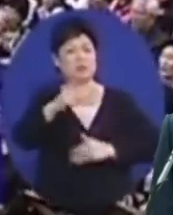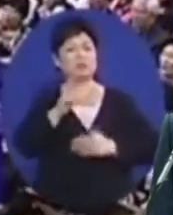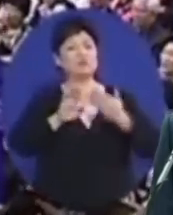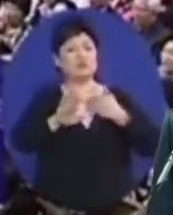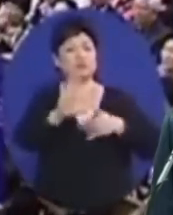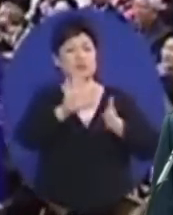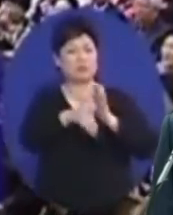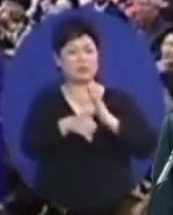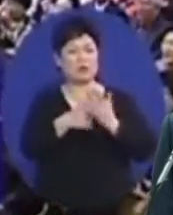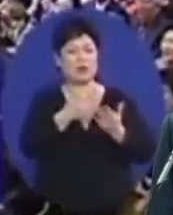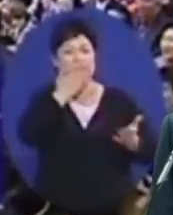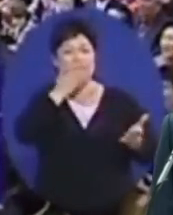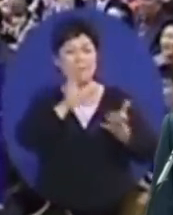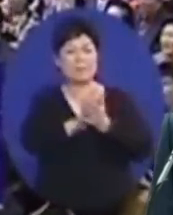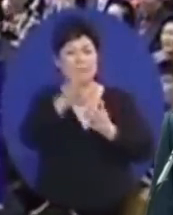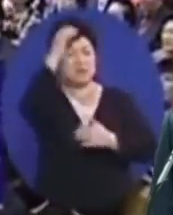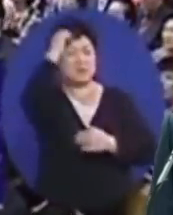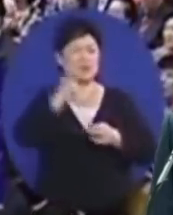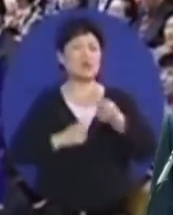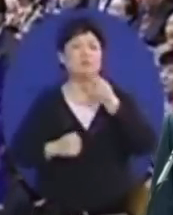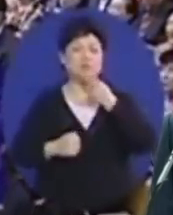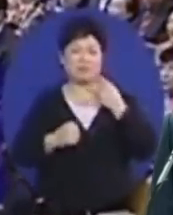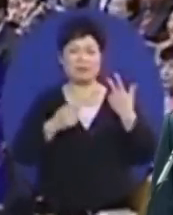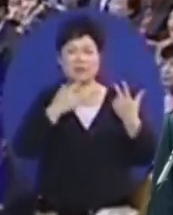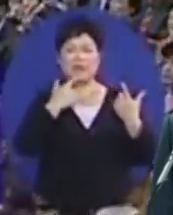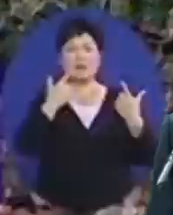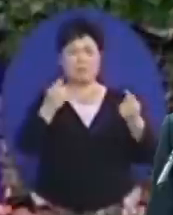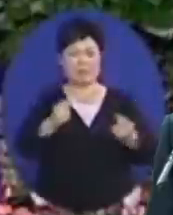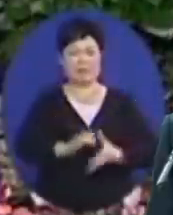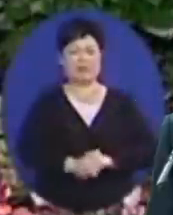후 세대들과 함께 기억함이 없으리라.